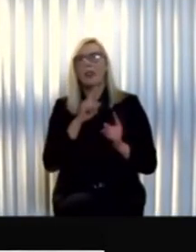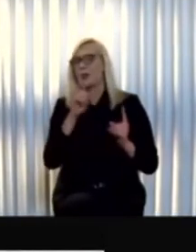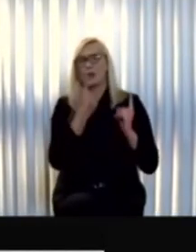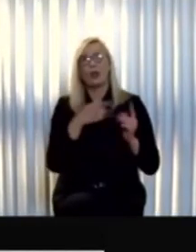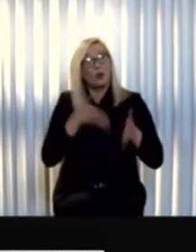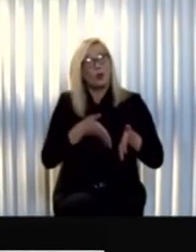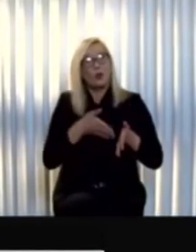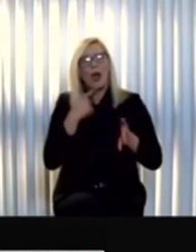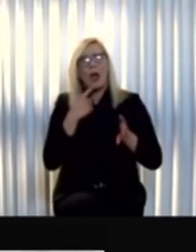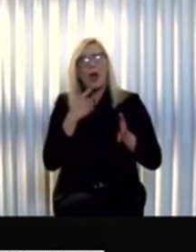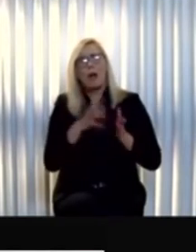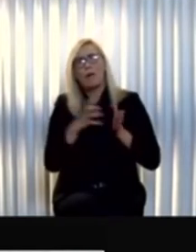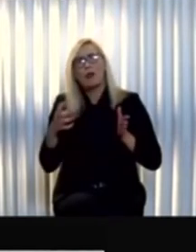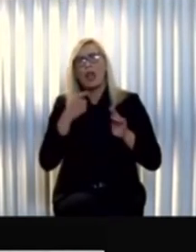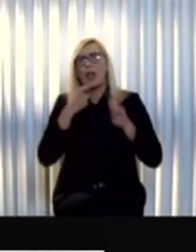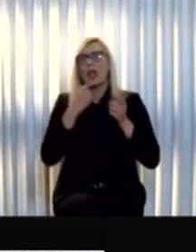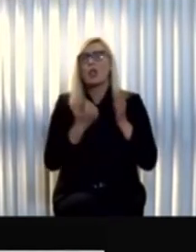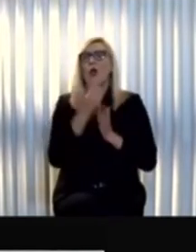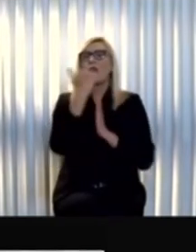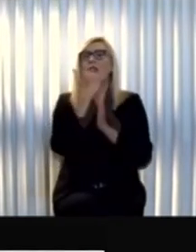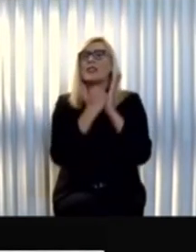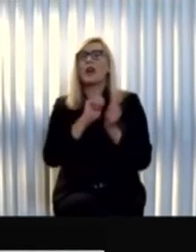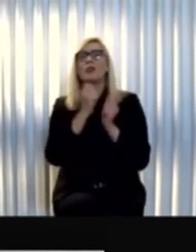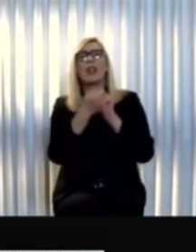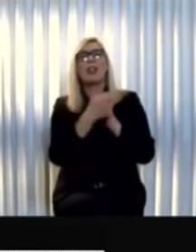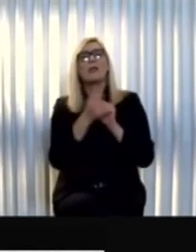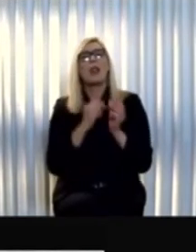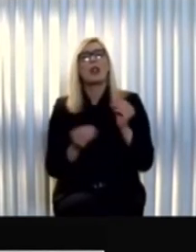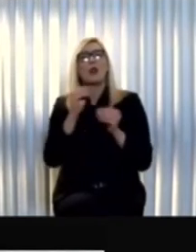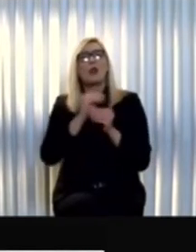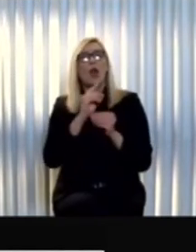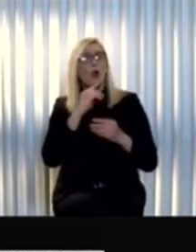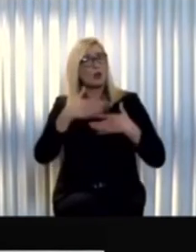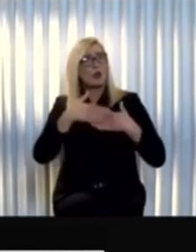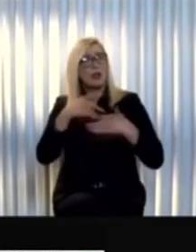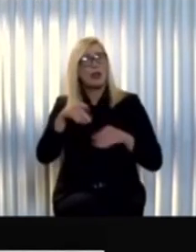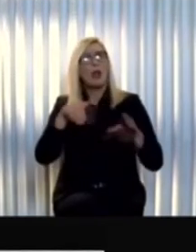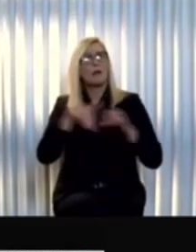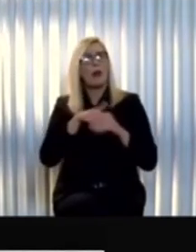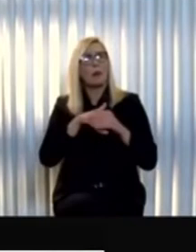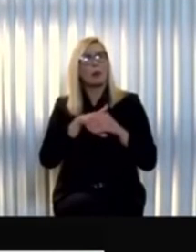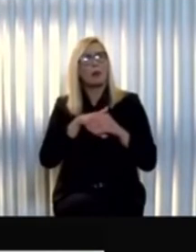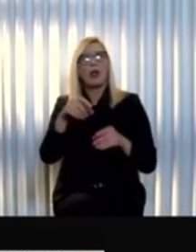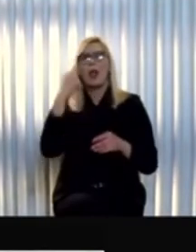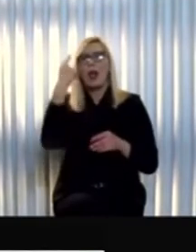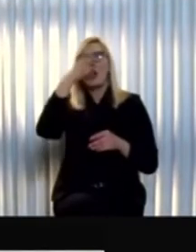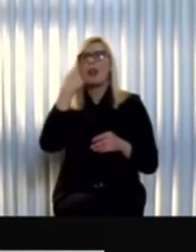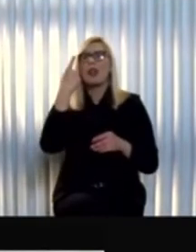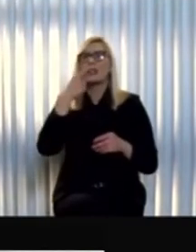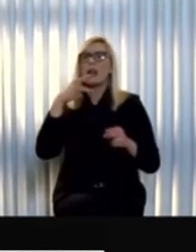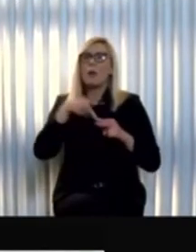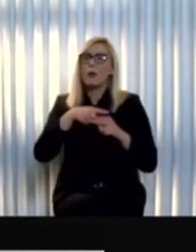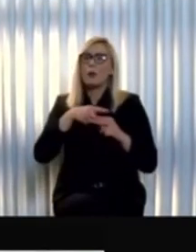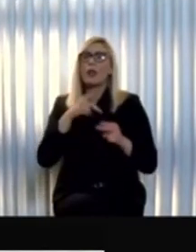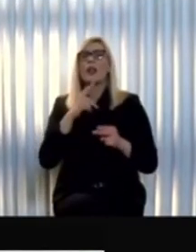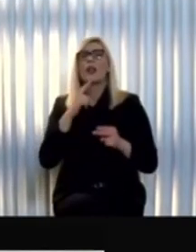се разговори за нови законски измени и дополнувања кои се однесуваат на вработувањето на лицата со попреченост, на